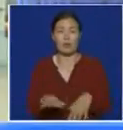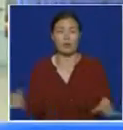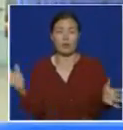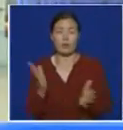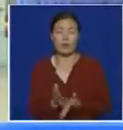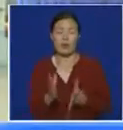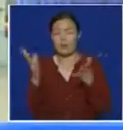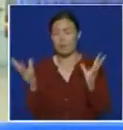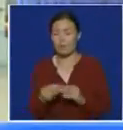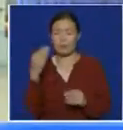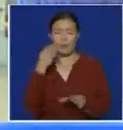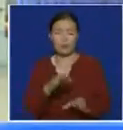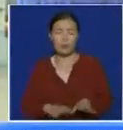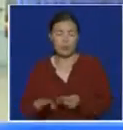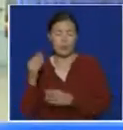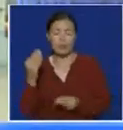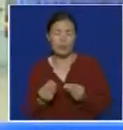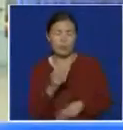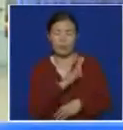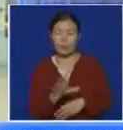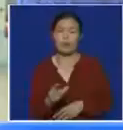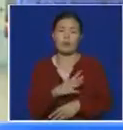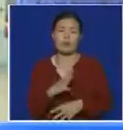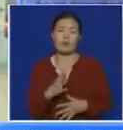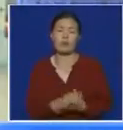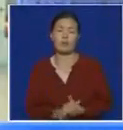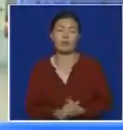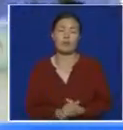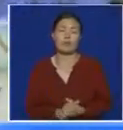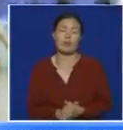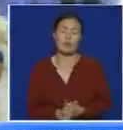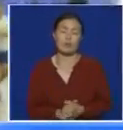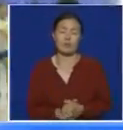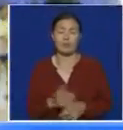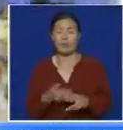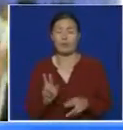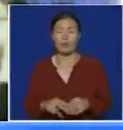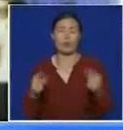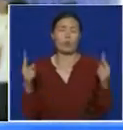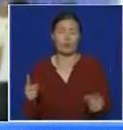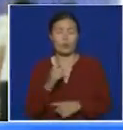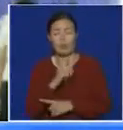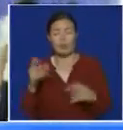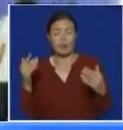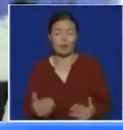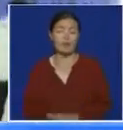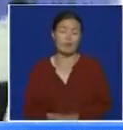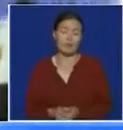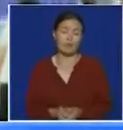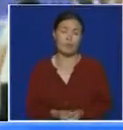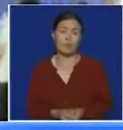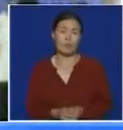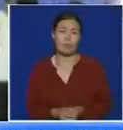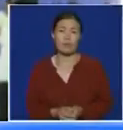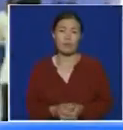Өте жақсы деңгейде ойнады. Балалардың бәрі бір ауыздан, бір қолдан. Ең үлкені 53-те,